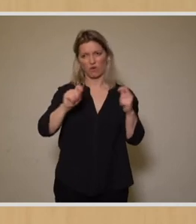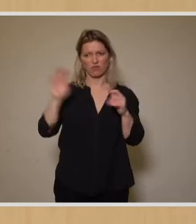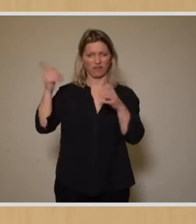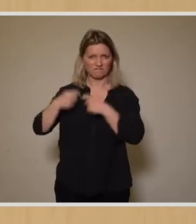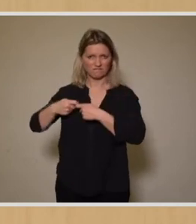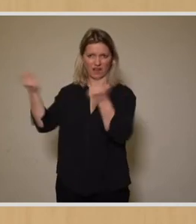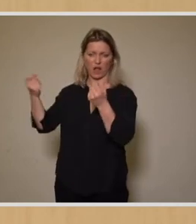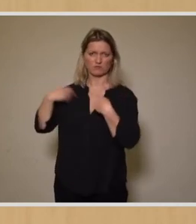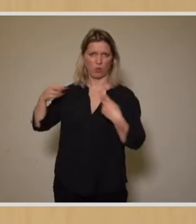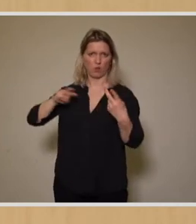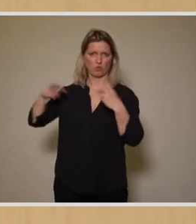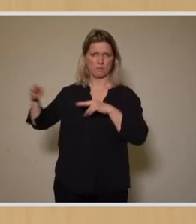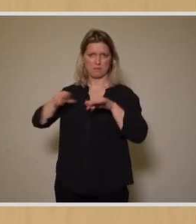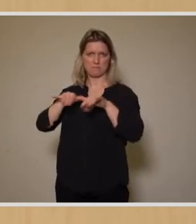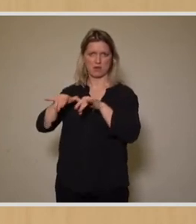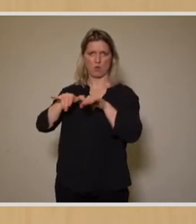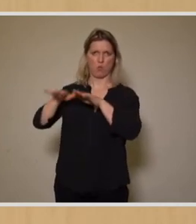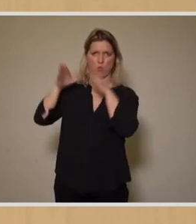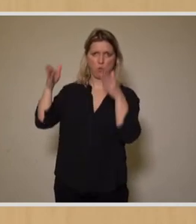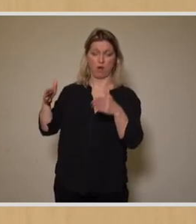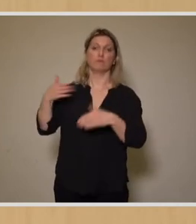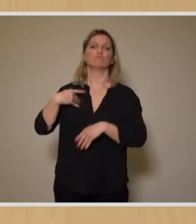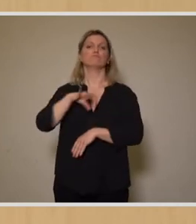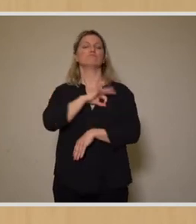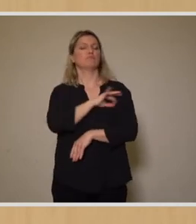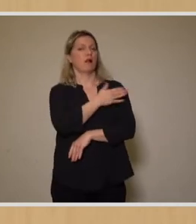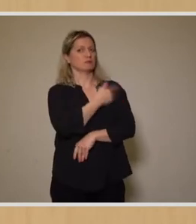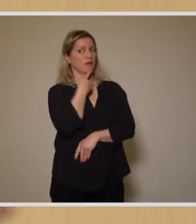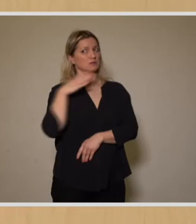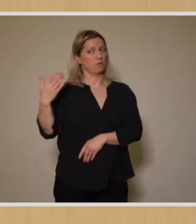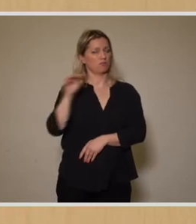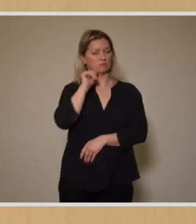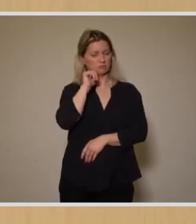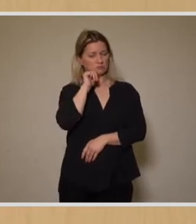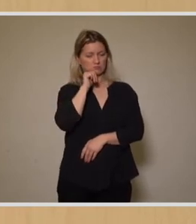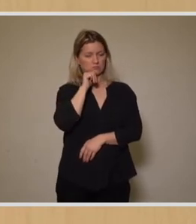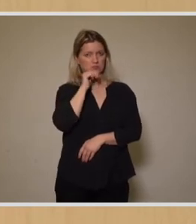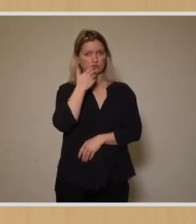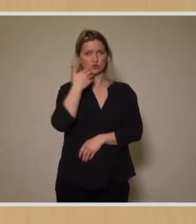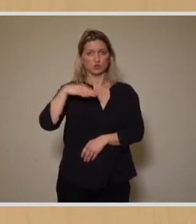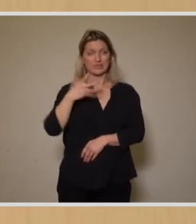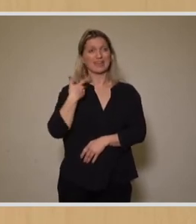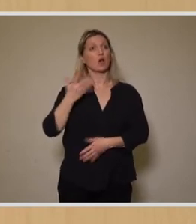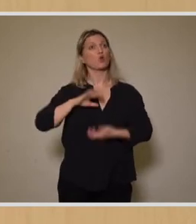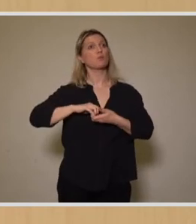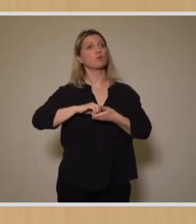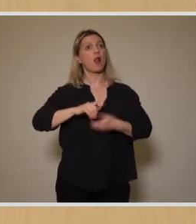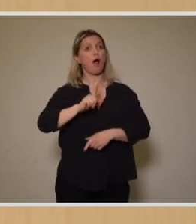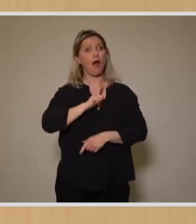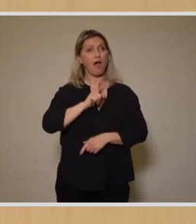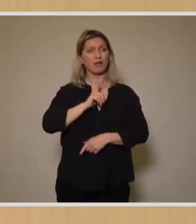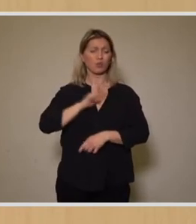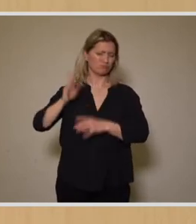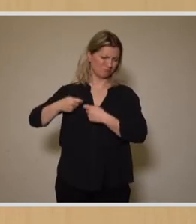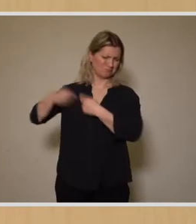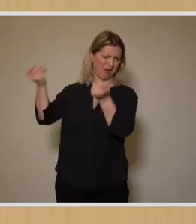ein Bürogebäude draus zu machen. Und da haben wir von der Linken gesagt, nee, das wollen wir nicht. Wir wollen erstens nicht, dass das kommunale Eigentum verscherbelt wird und